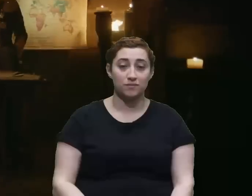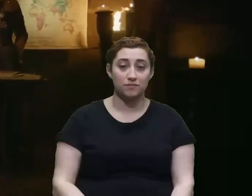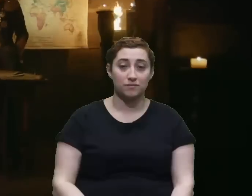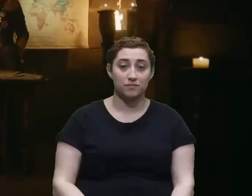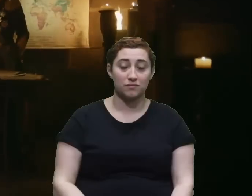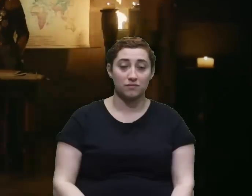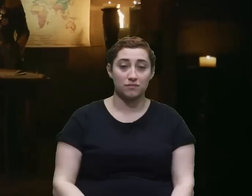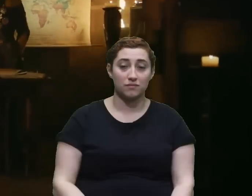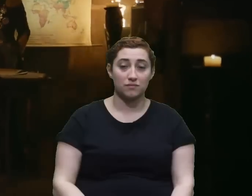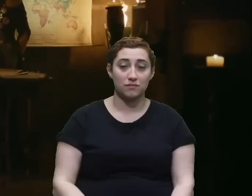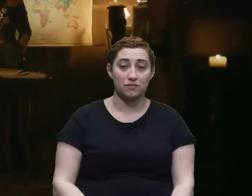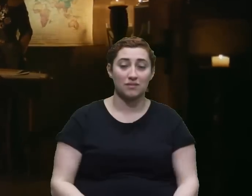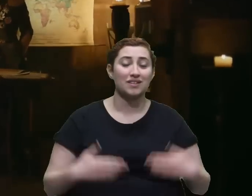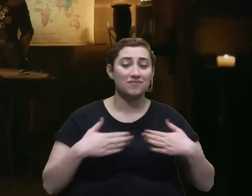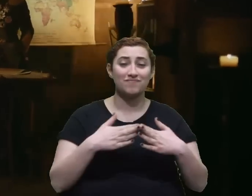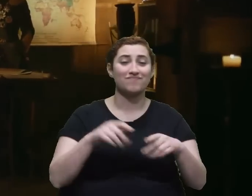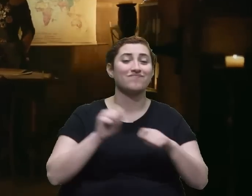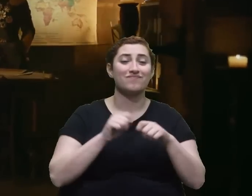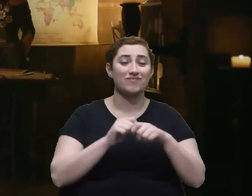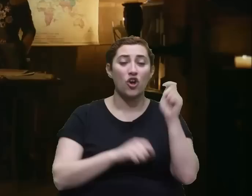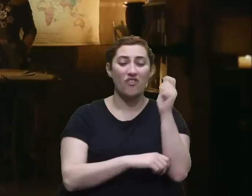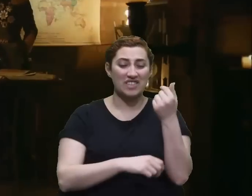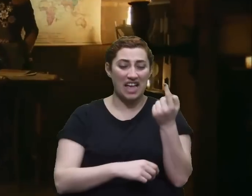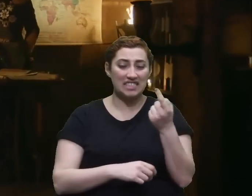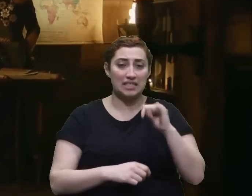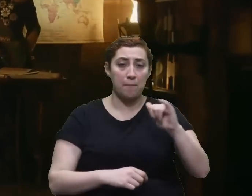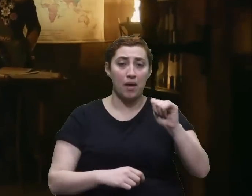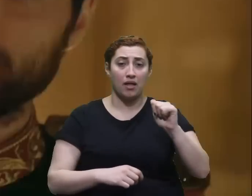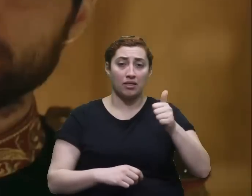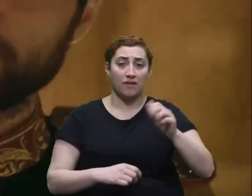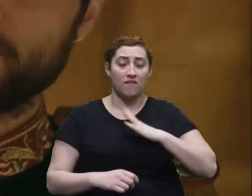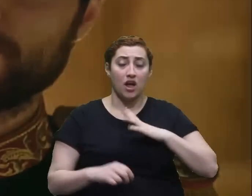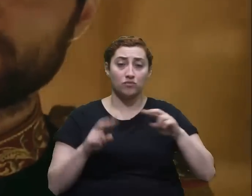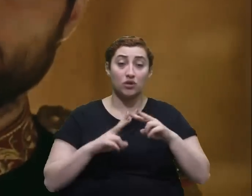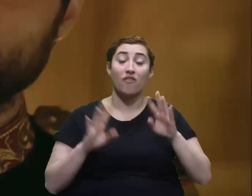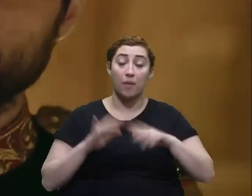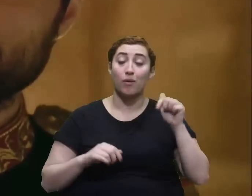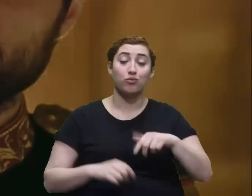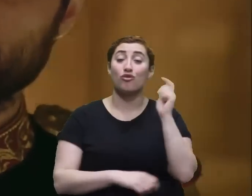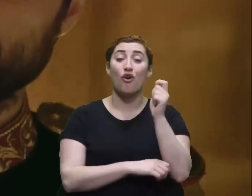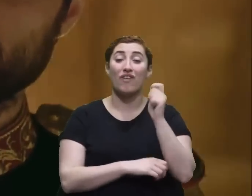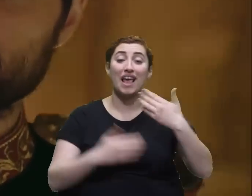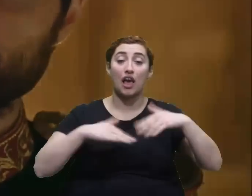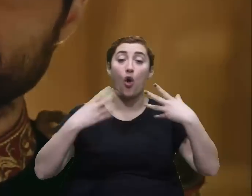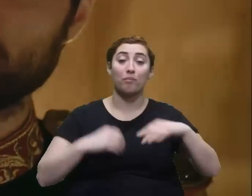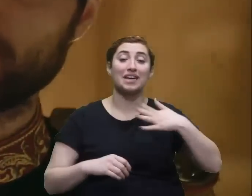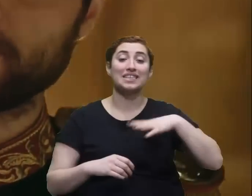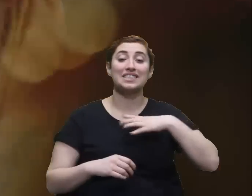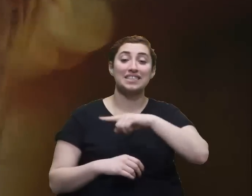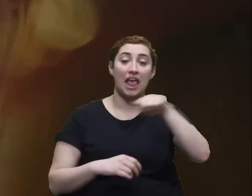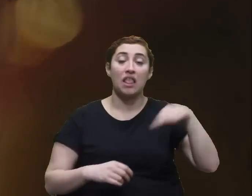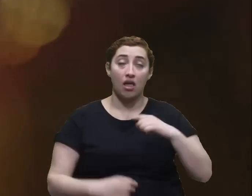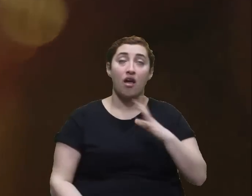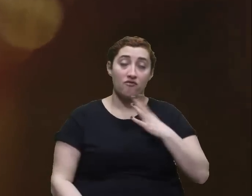Toplantı odası. Tersane konferansına çok az bir zaman var Mustafa. Ancak bu konferansa engel olmak isteyen mihraklar